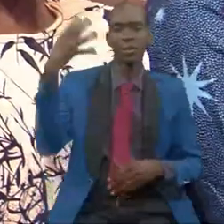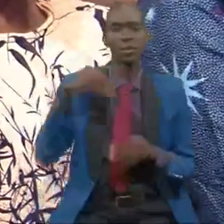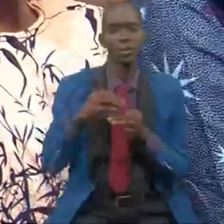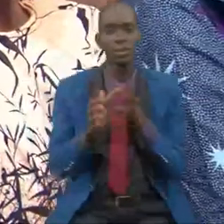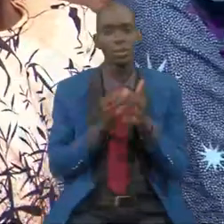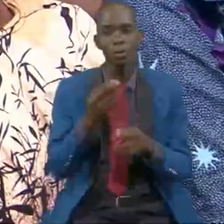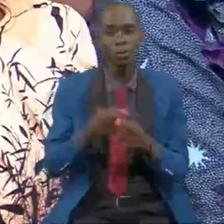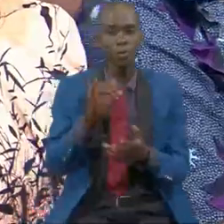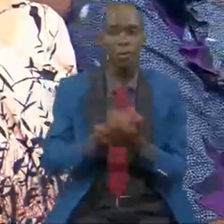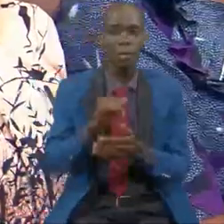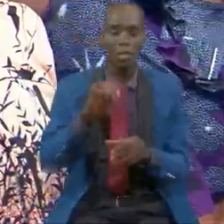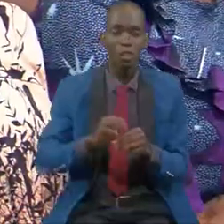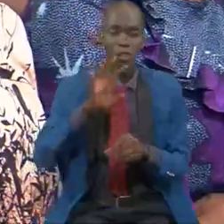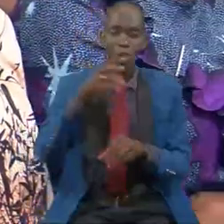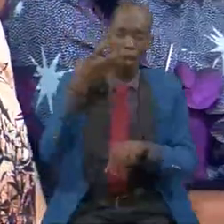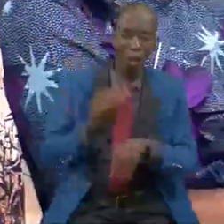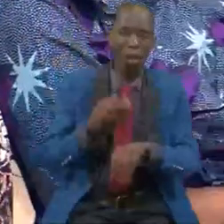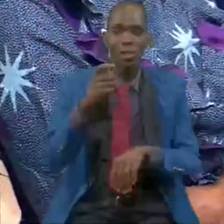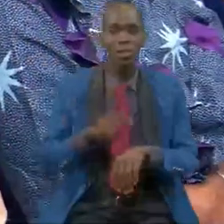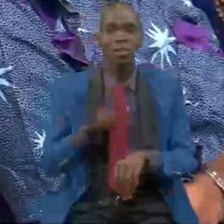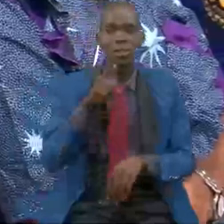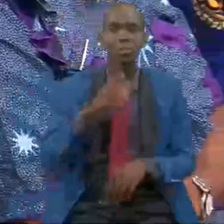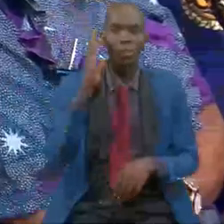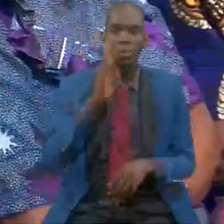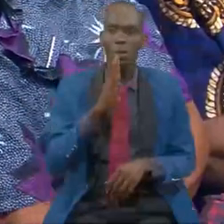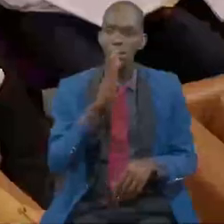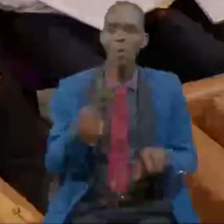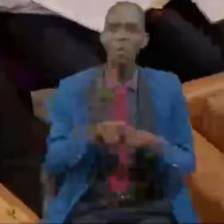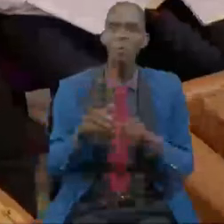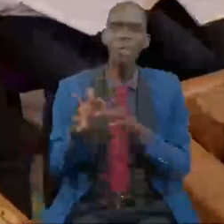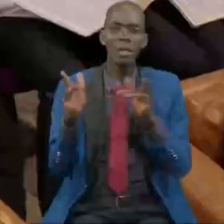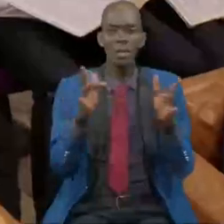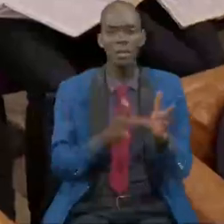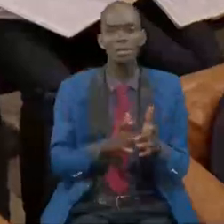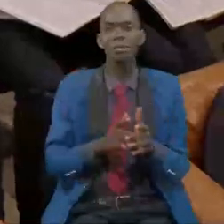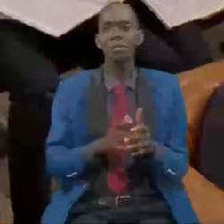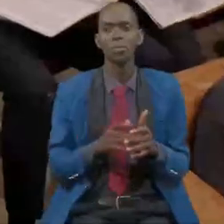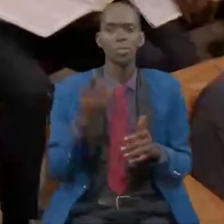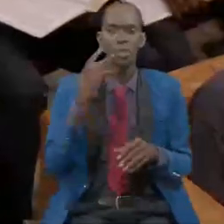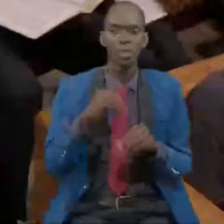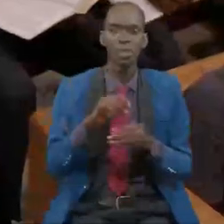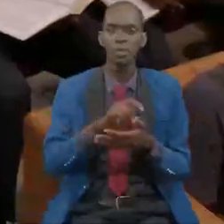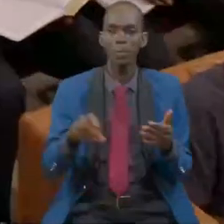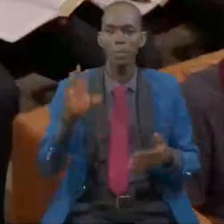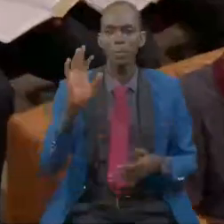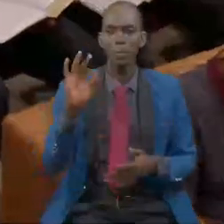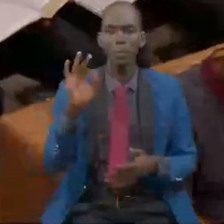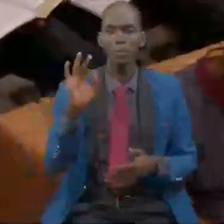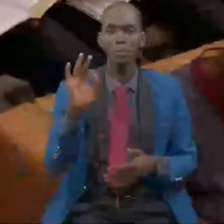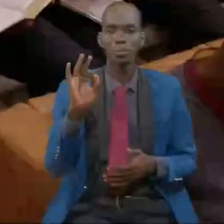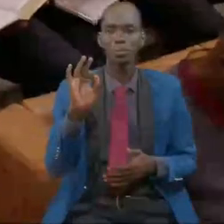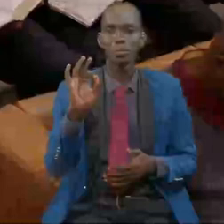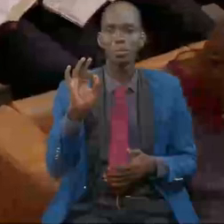que dans vos temps difficiles, que vous soyez comme Jésus. Voyons le